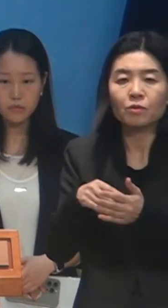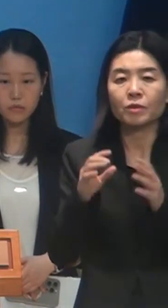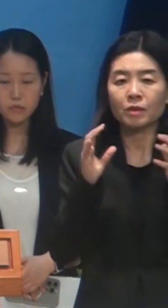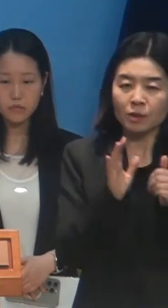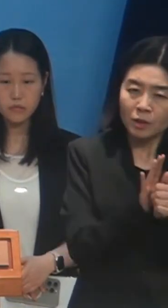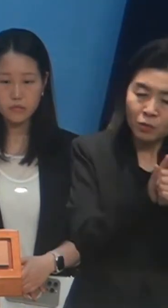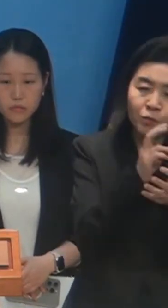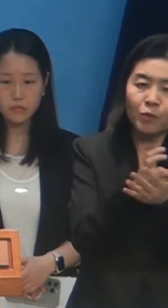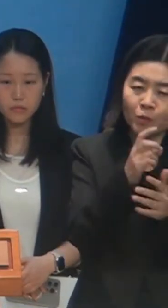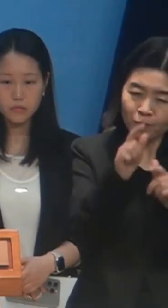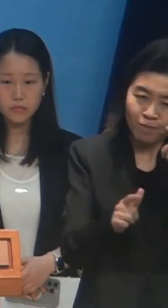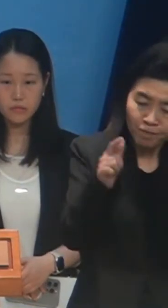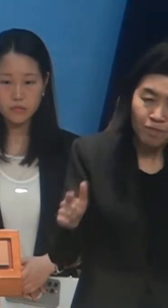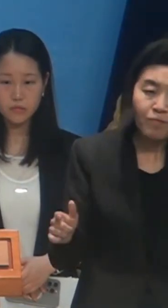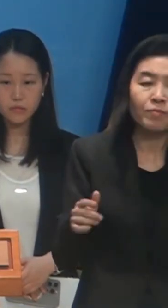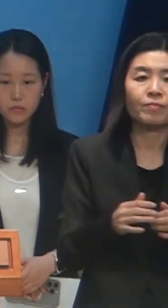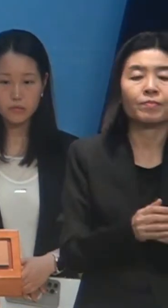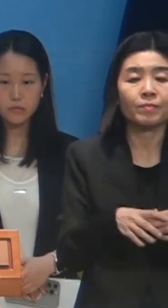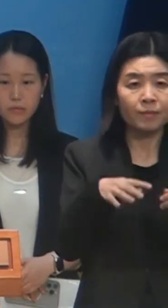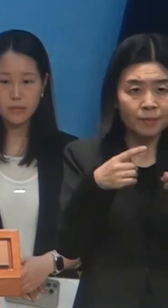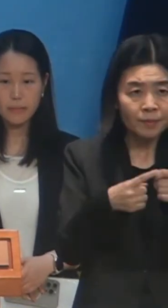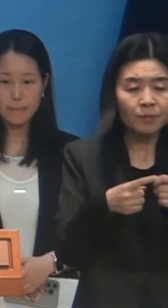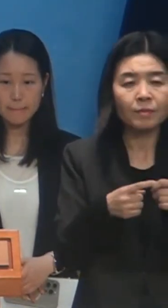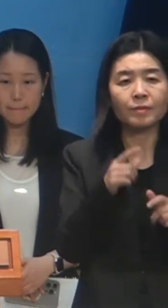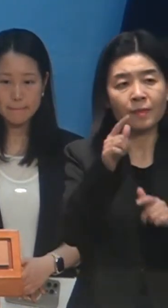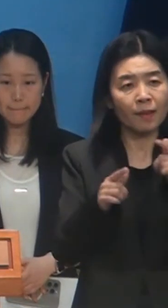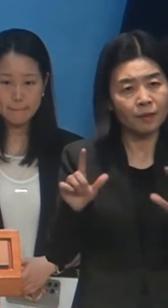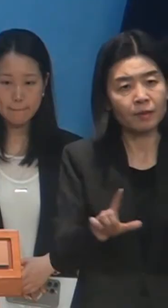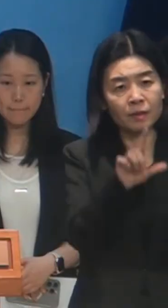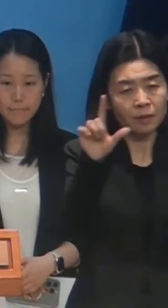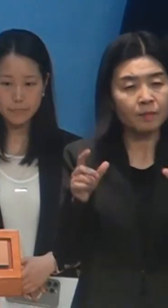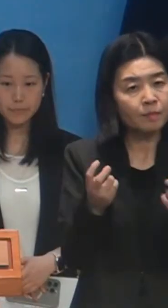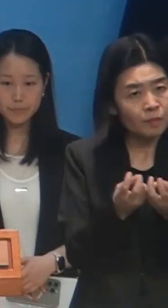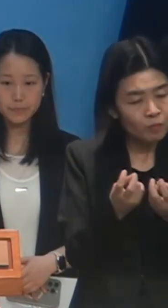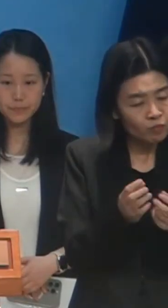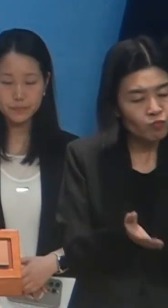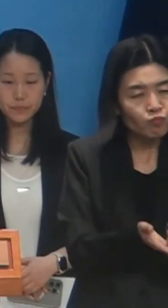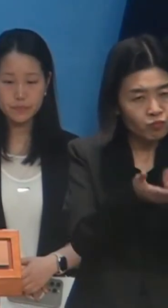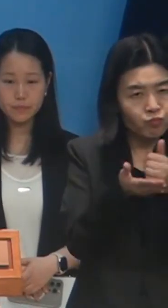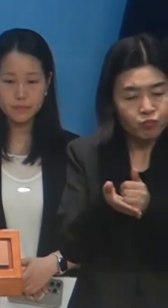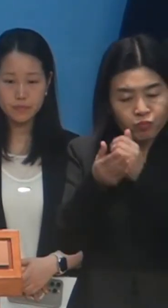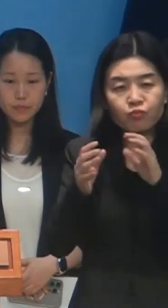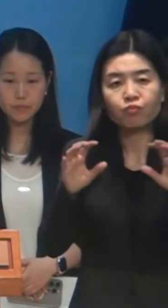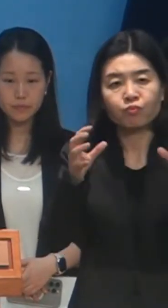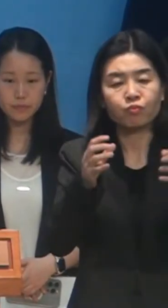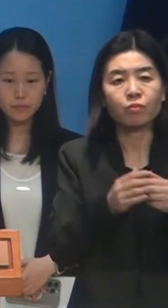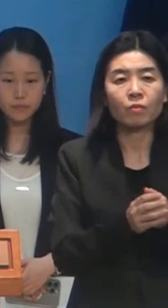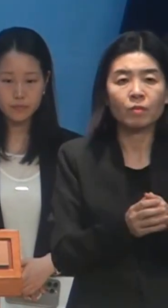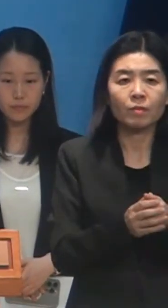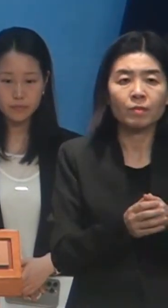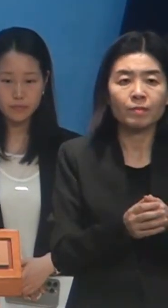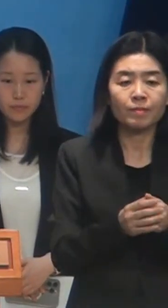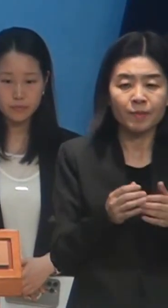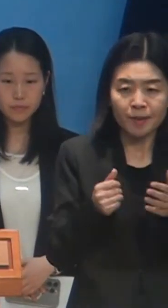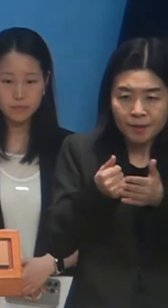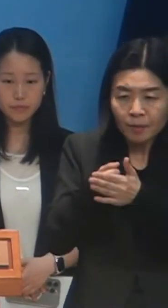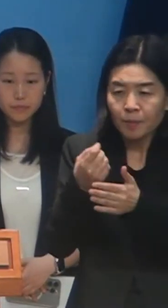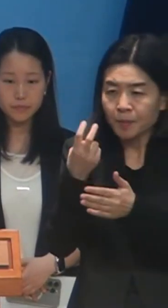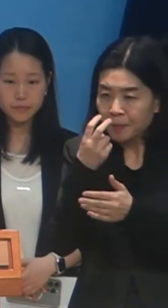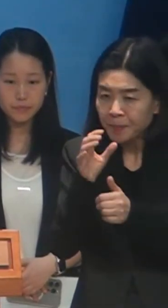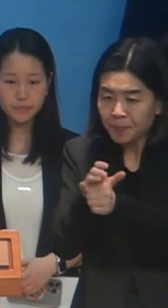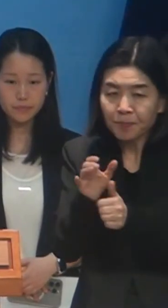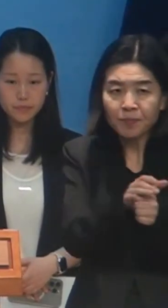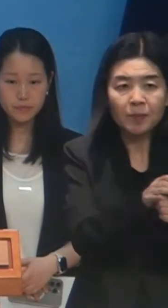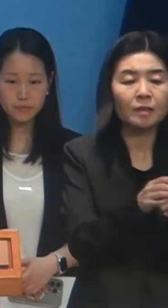다양화. 하나, 다양한 삶의 방식을 존중하는 나라. 지정 돌봄인 제도와 1인 가구 맞춤